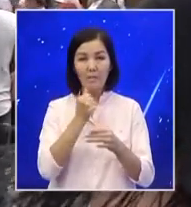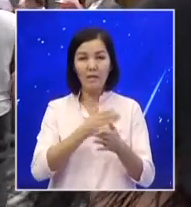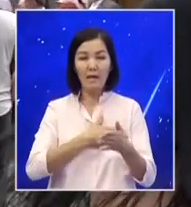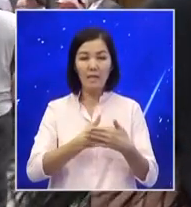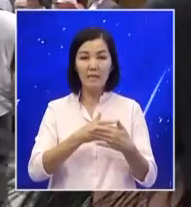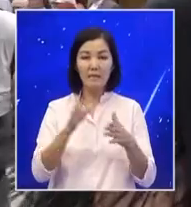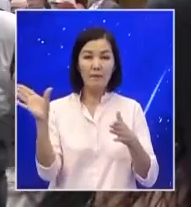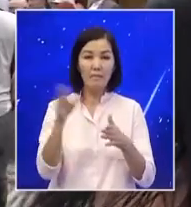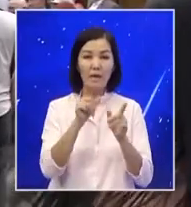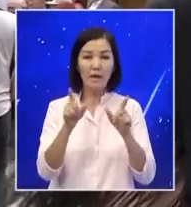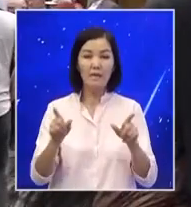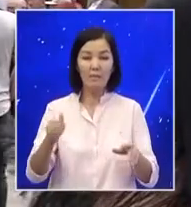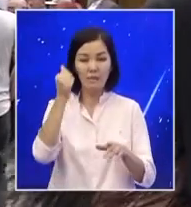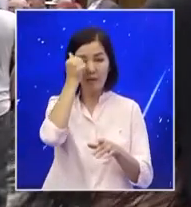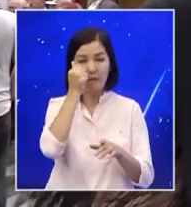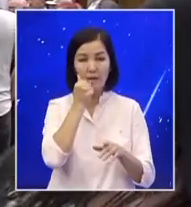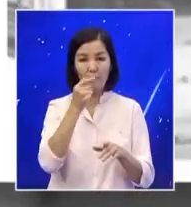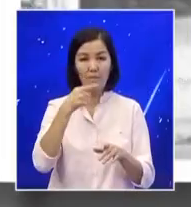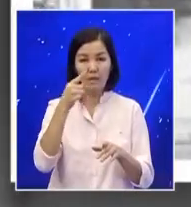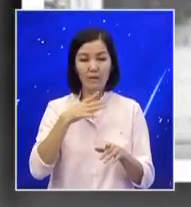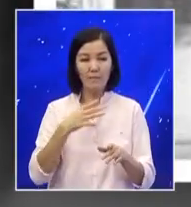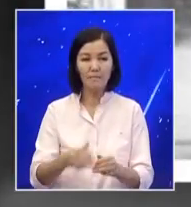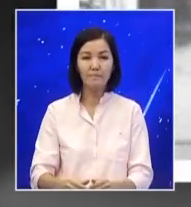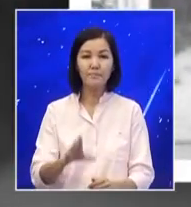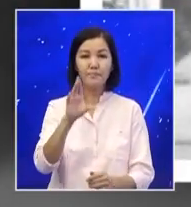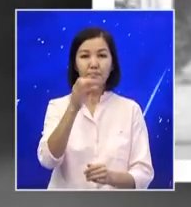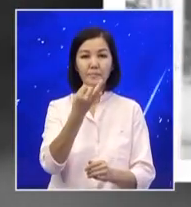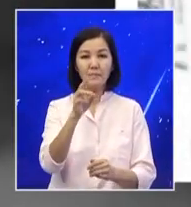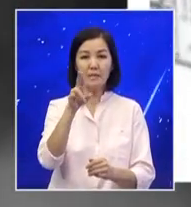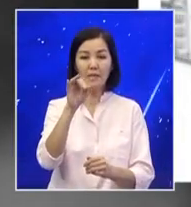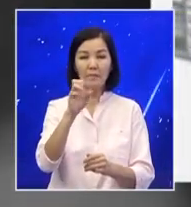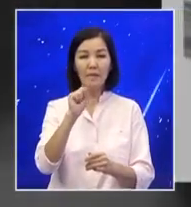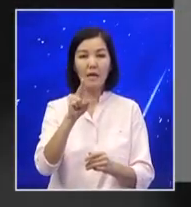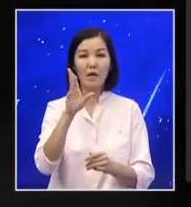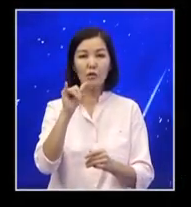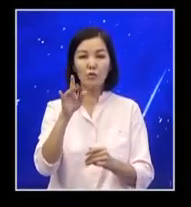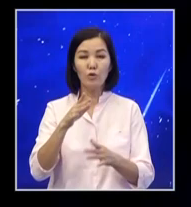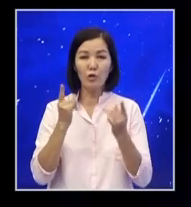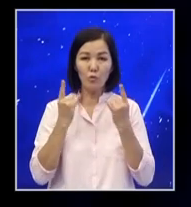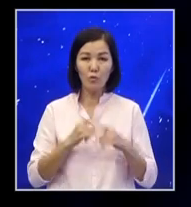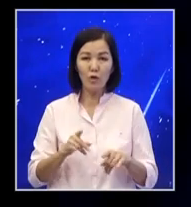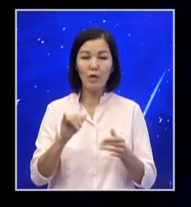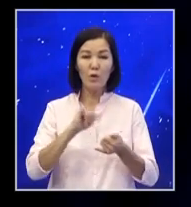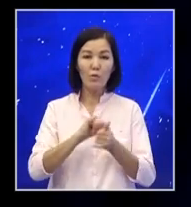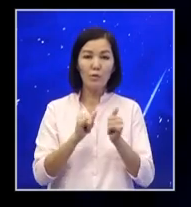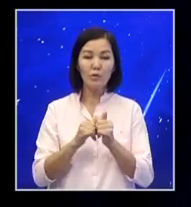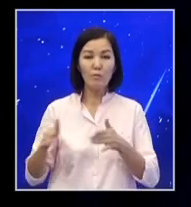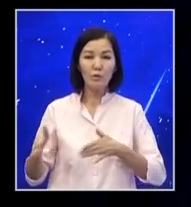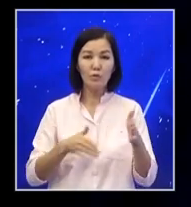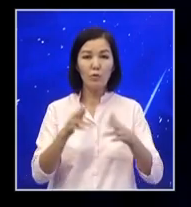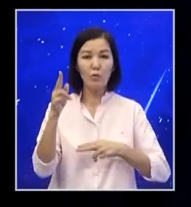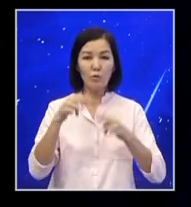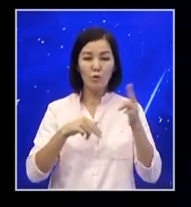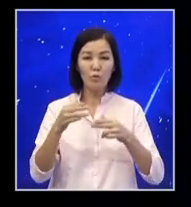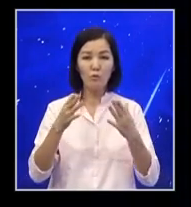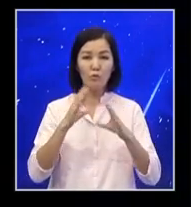барша азаматтарға алғысымды айтамын. Сейдахмет ата Ақсудың тумасы, Өскемен жол құрылысы институтының түлегі. Еңбек